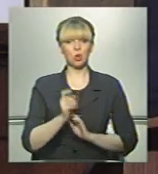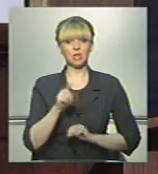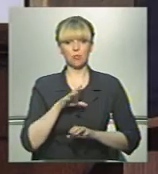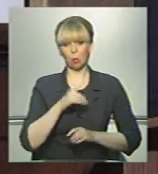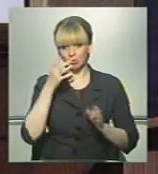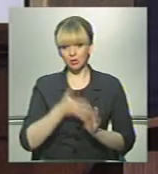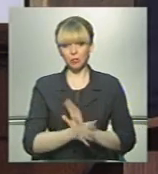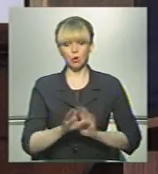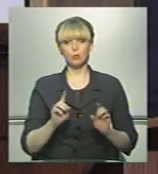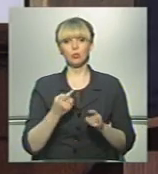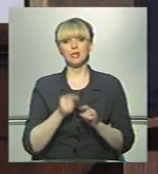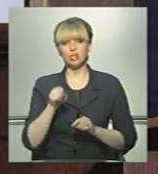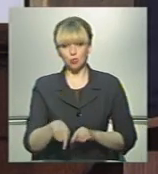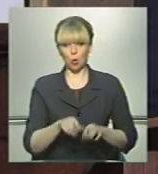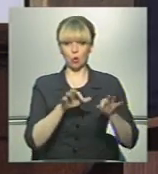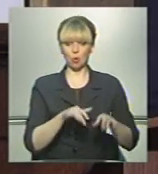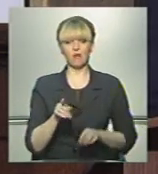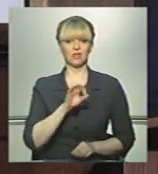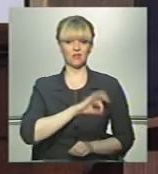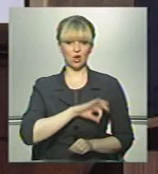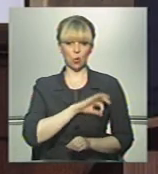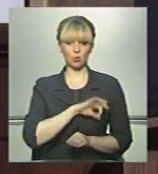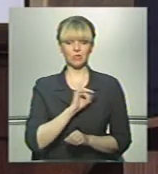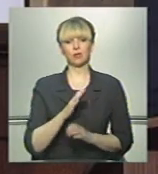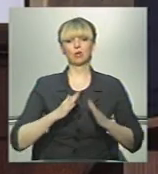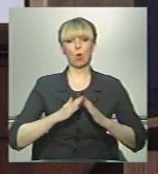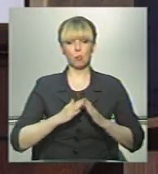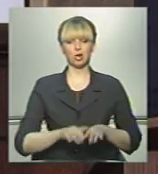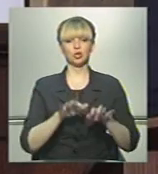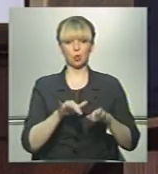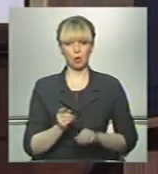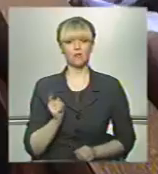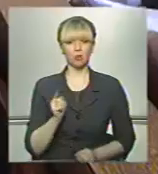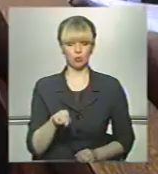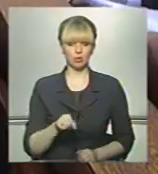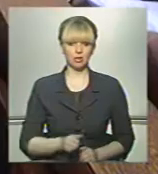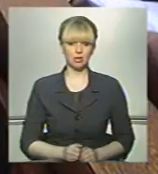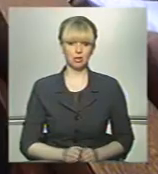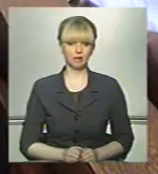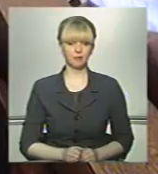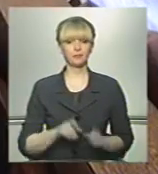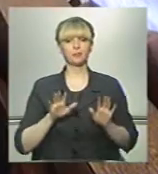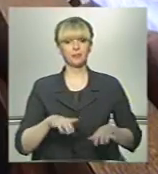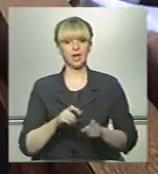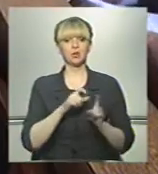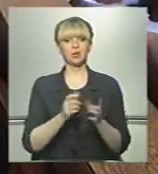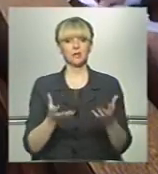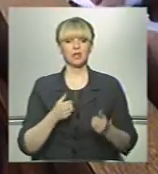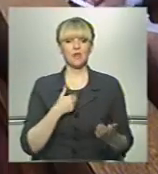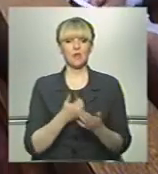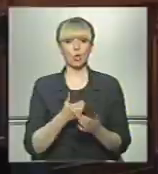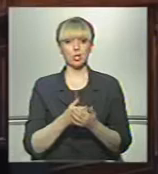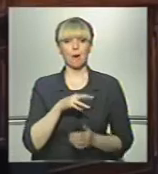було непорозуміння, чому саме з цього комп'ютера. Але він використовував і домашній комп'ютер в тому числі. А далі слово взяла